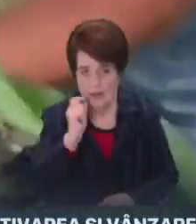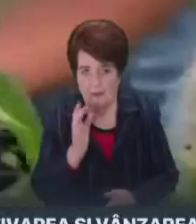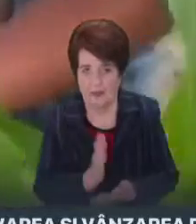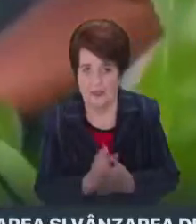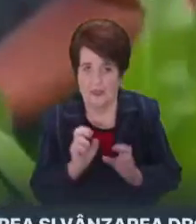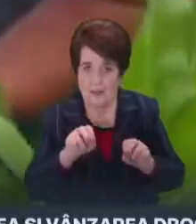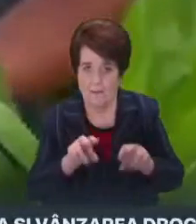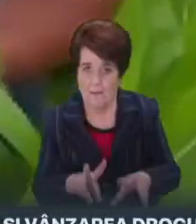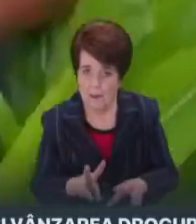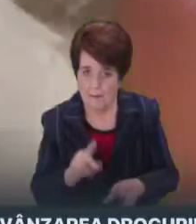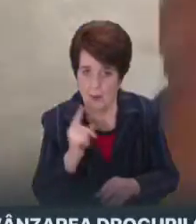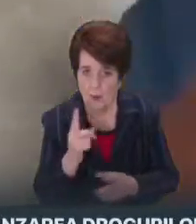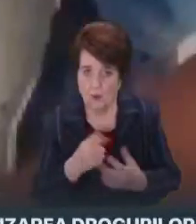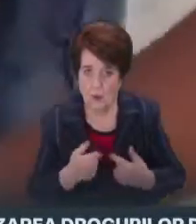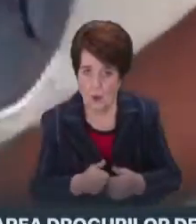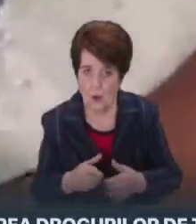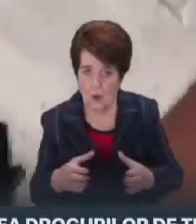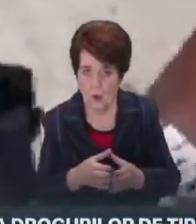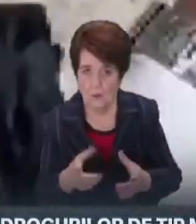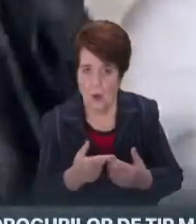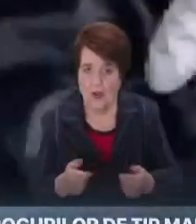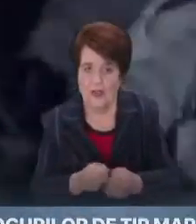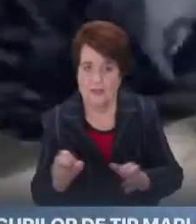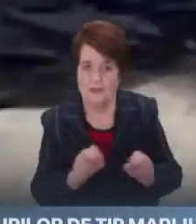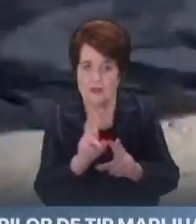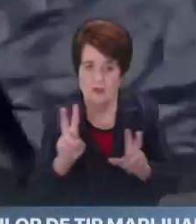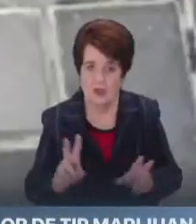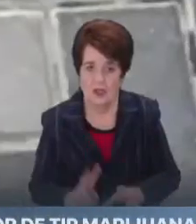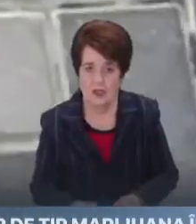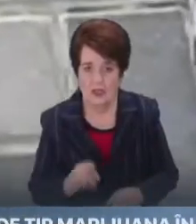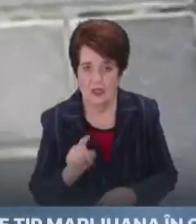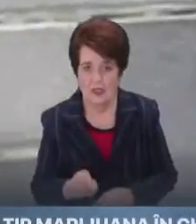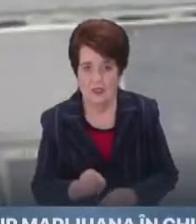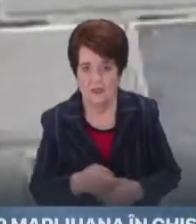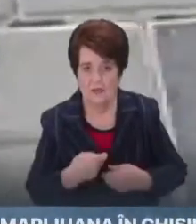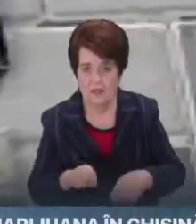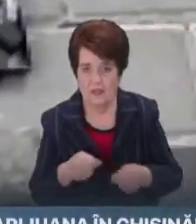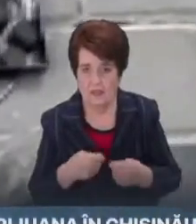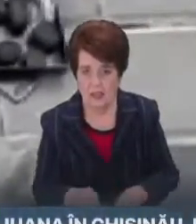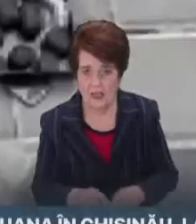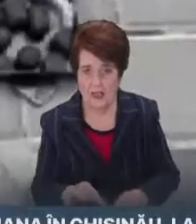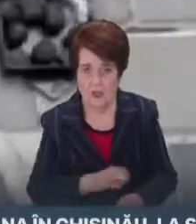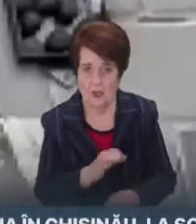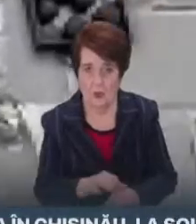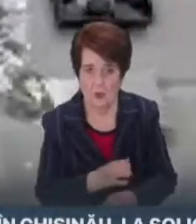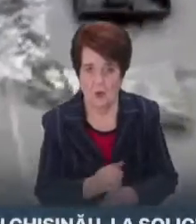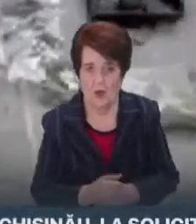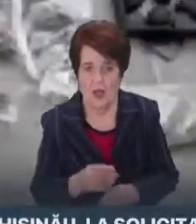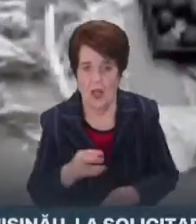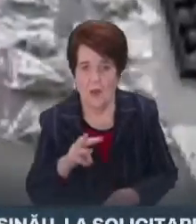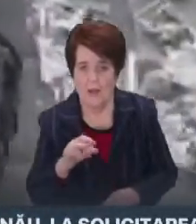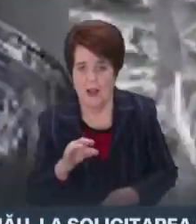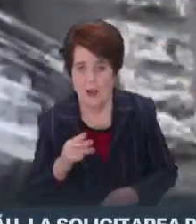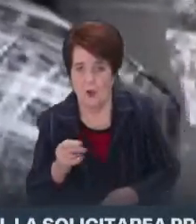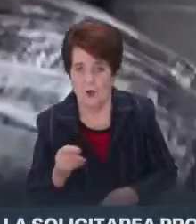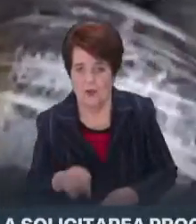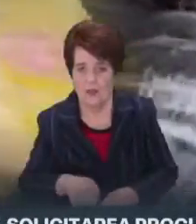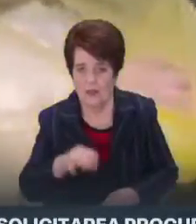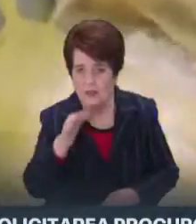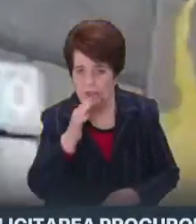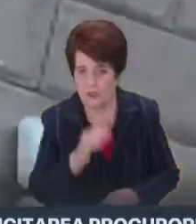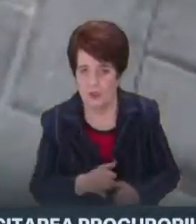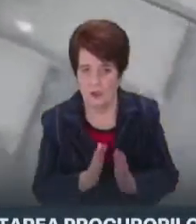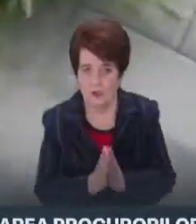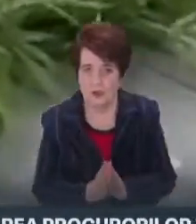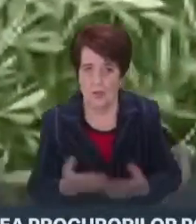membru al unui grup organizat specializat în cultivarea și vânzarea drogurilor de tip marihuana în Chișinău. La